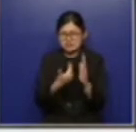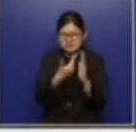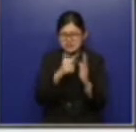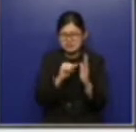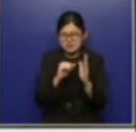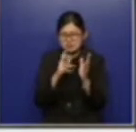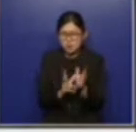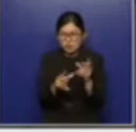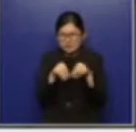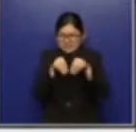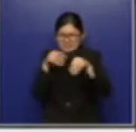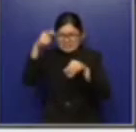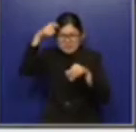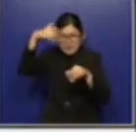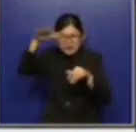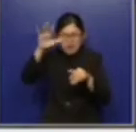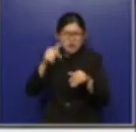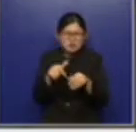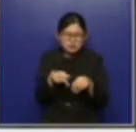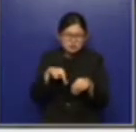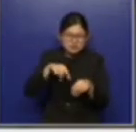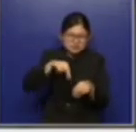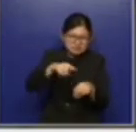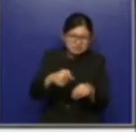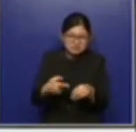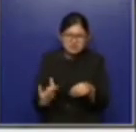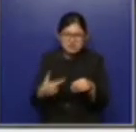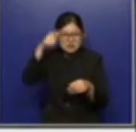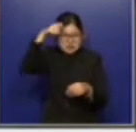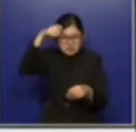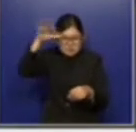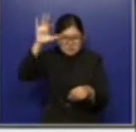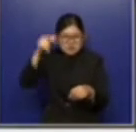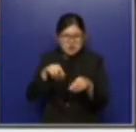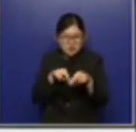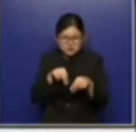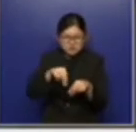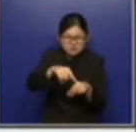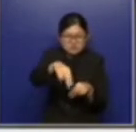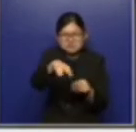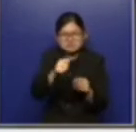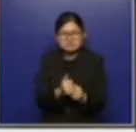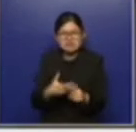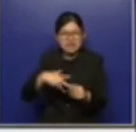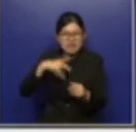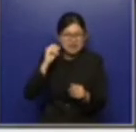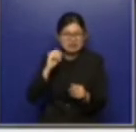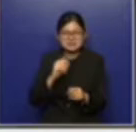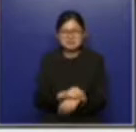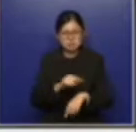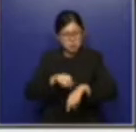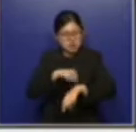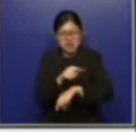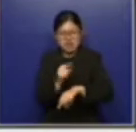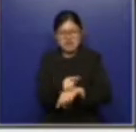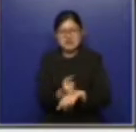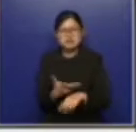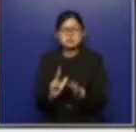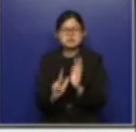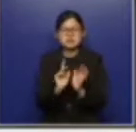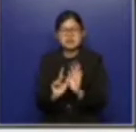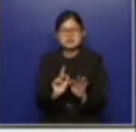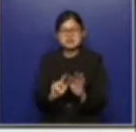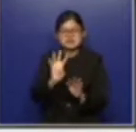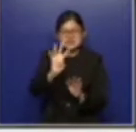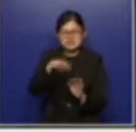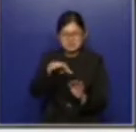ราณน่ะต้องเดินทุ่งกัน3วัน3คืนกว่าจะถึงประมาณนั้นเนี่ยนะฮะก็มีอยู่จำนวนประมาณ 4,000 กว่